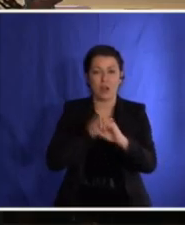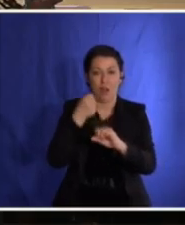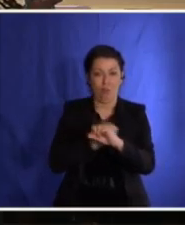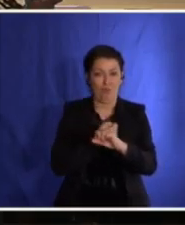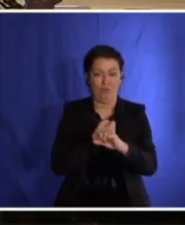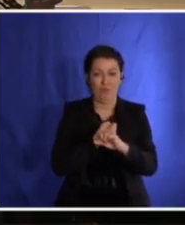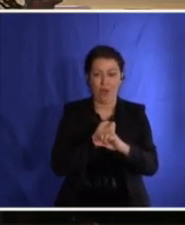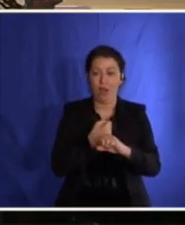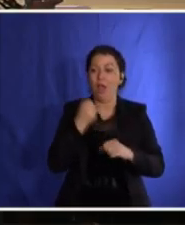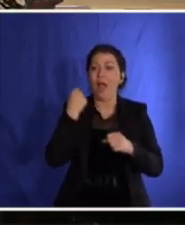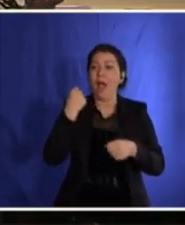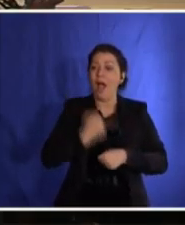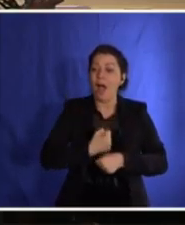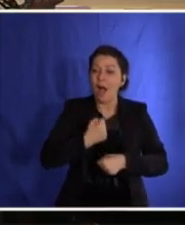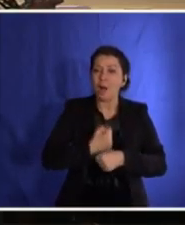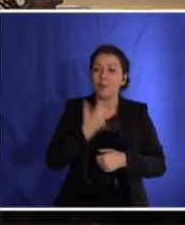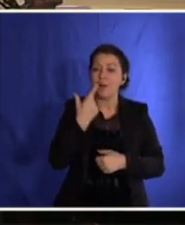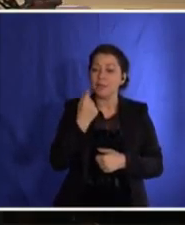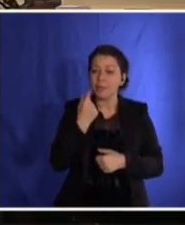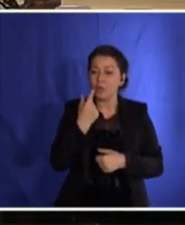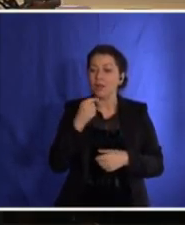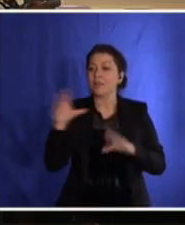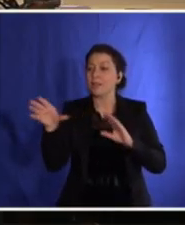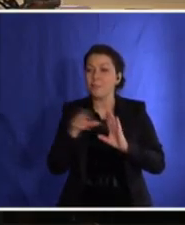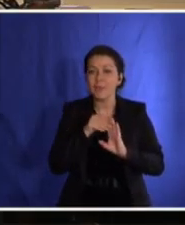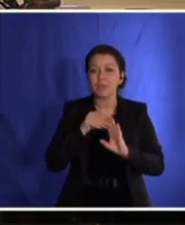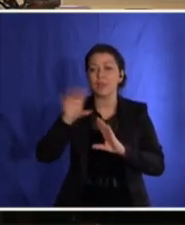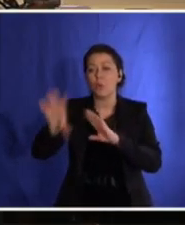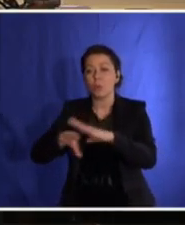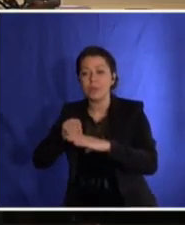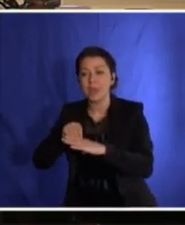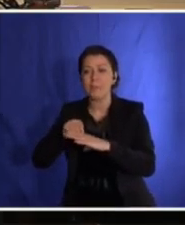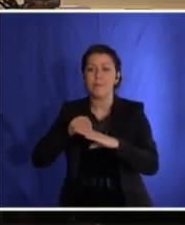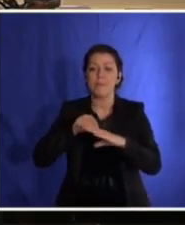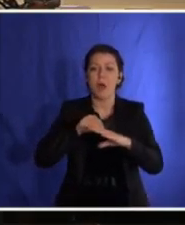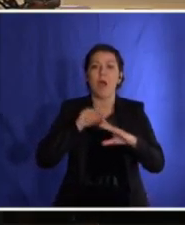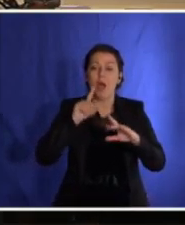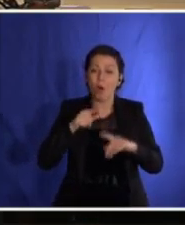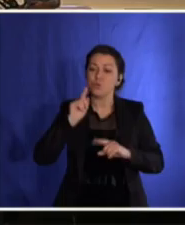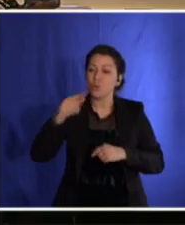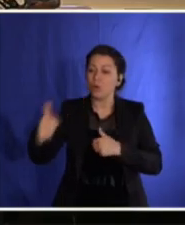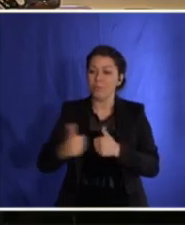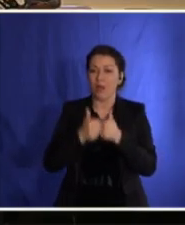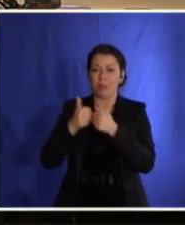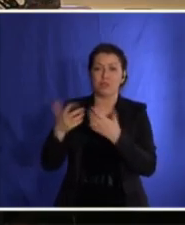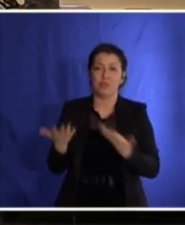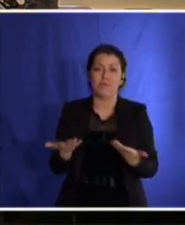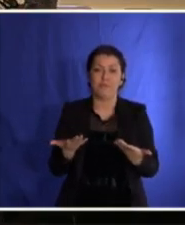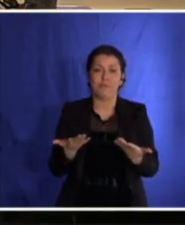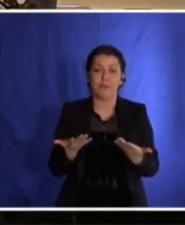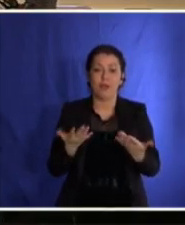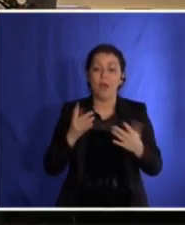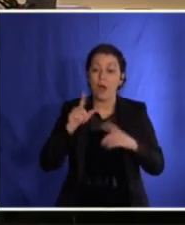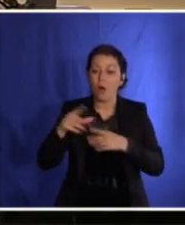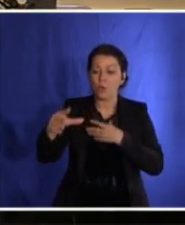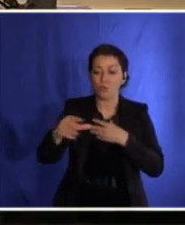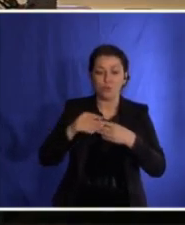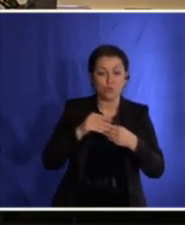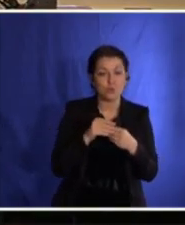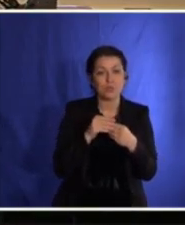den Unternehmerinnen und Unternehmern als eine Partnerschaft. Und wir müssen aufhören mit dem, dass